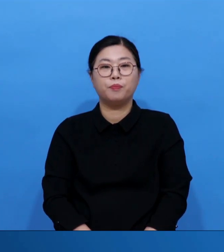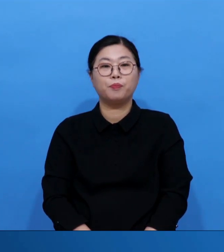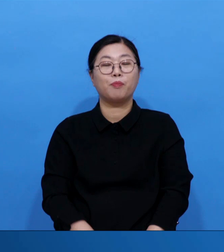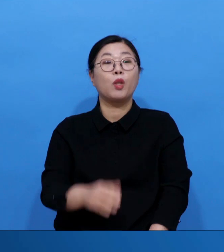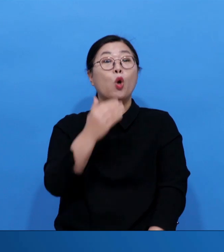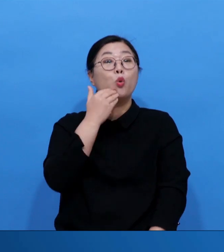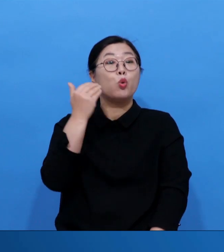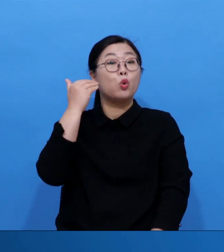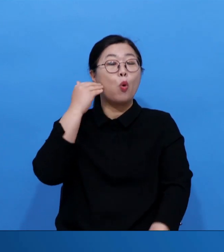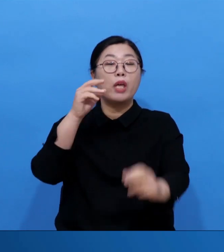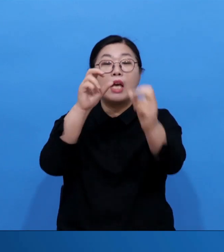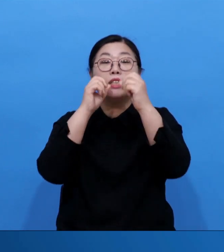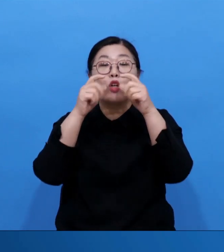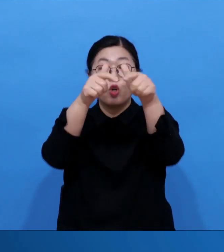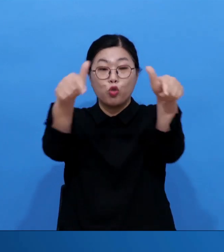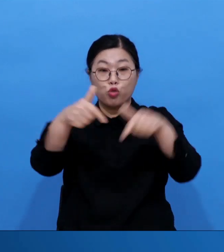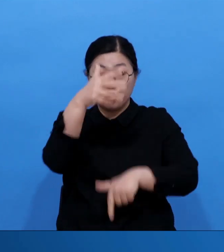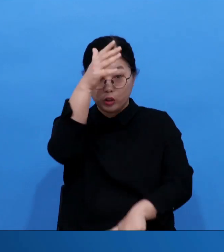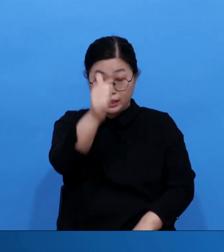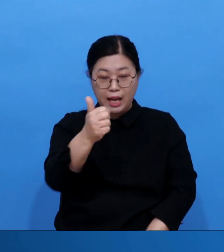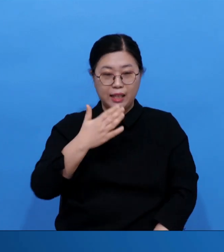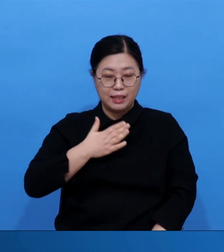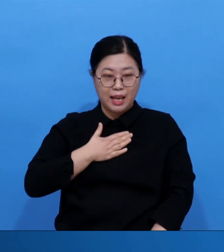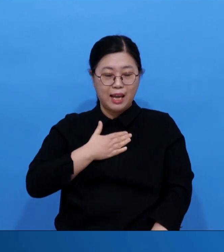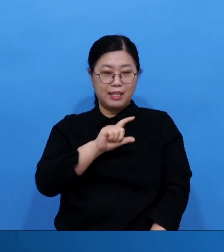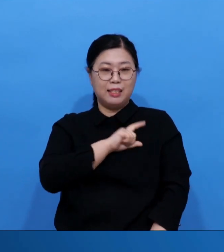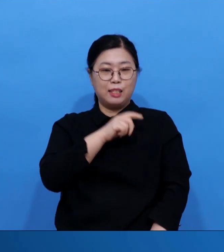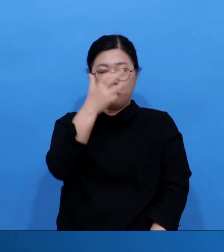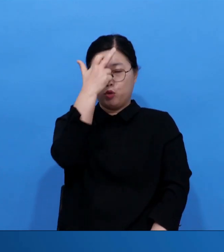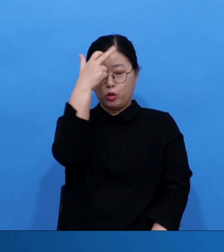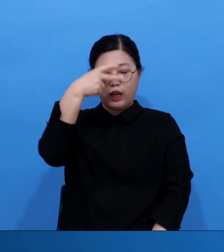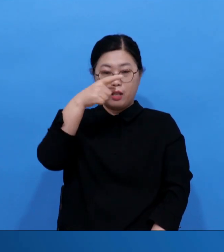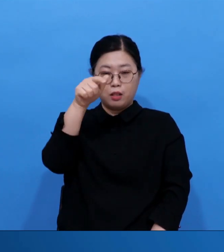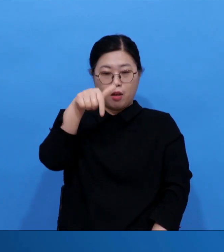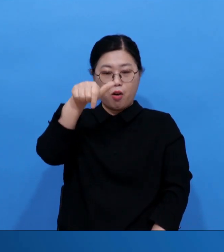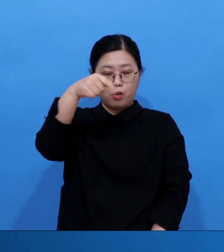농인 선교국장 최덕근 목사입니다. I'm Reverend Choi Deok-geun and I'm